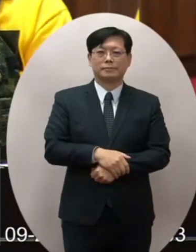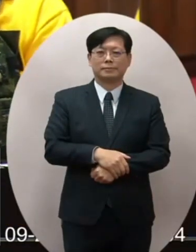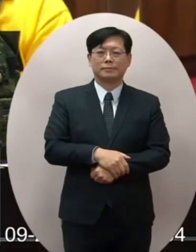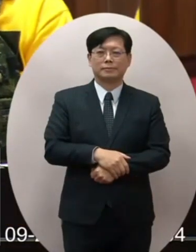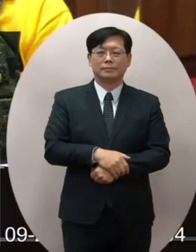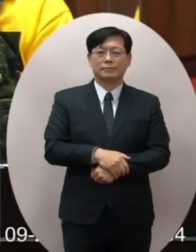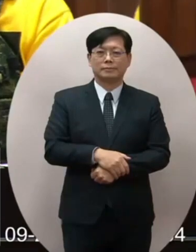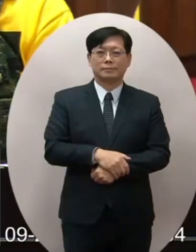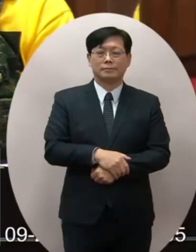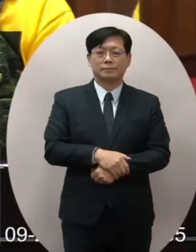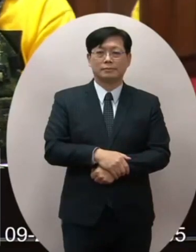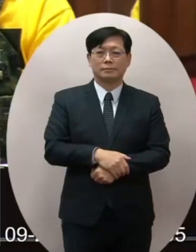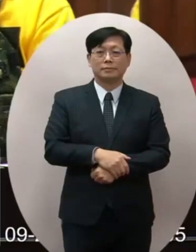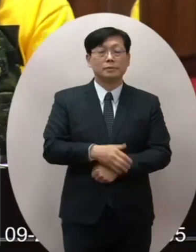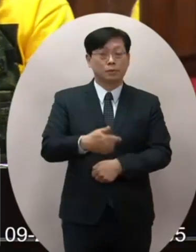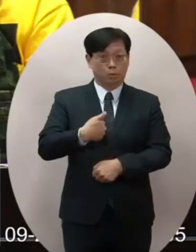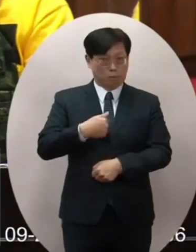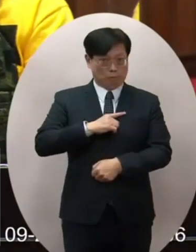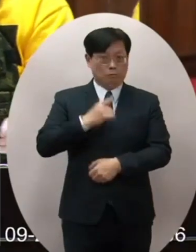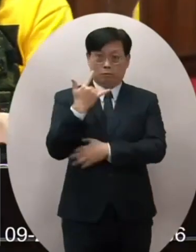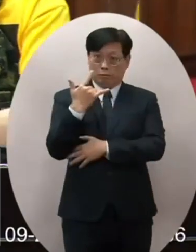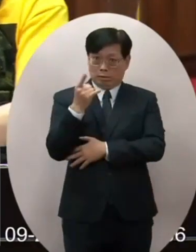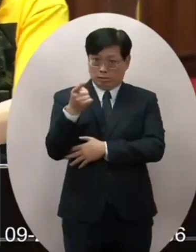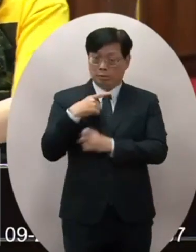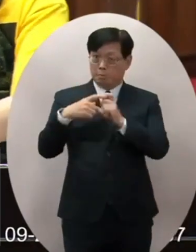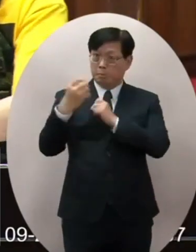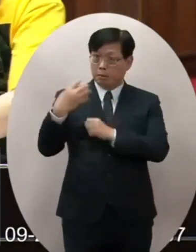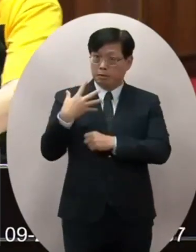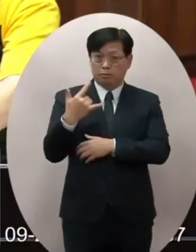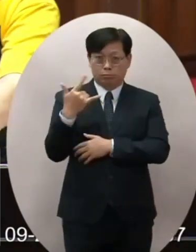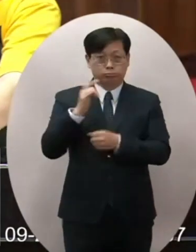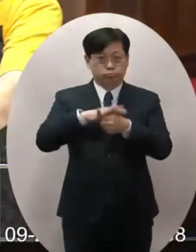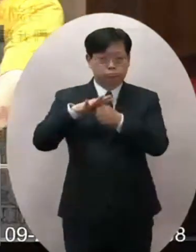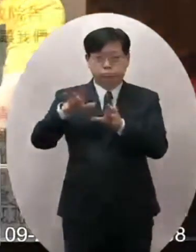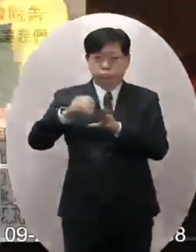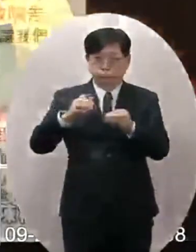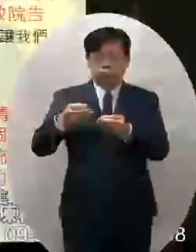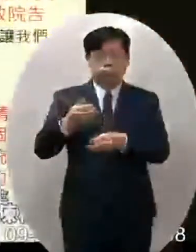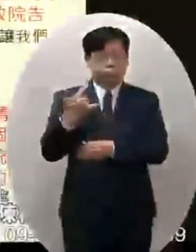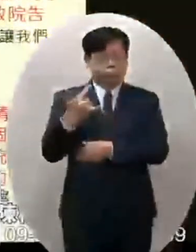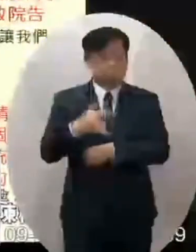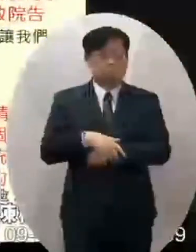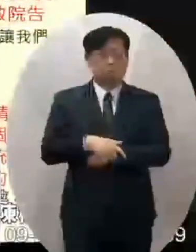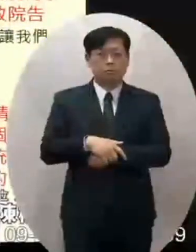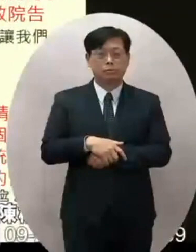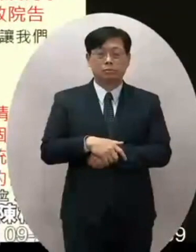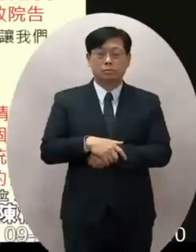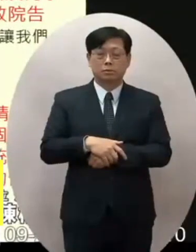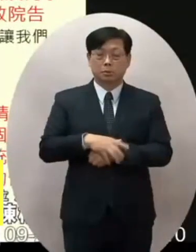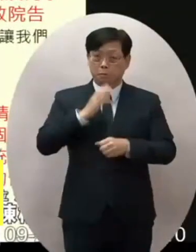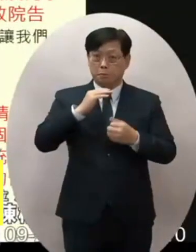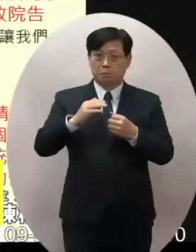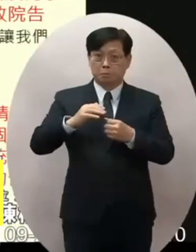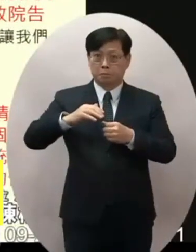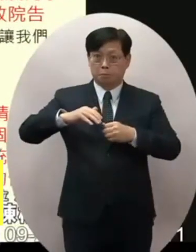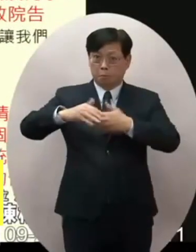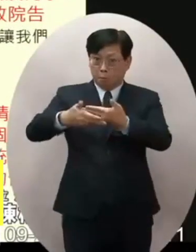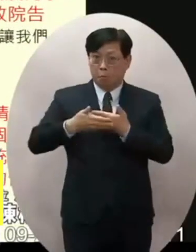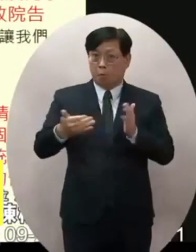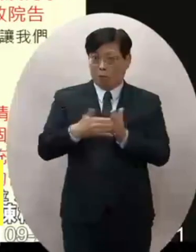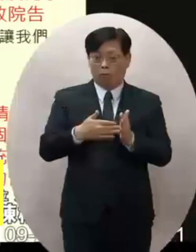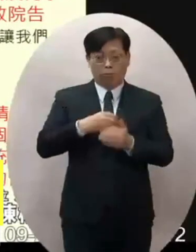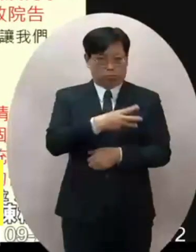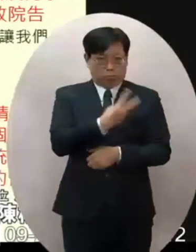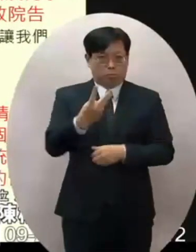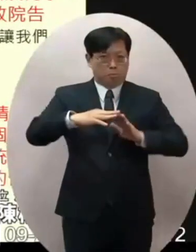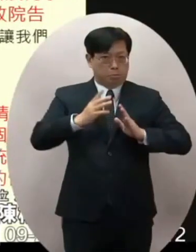所以呢，我们当我们就等他的回应，等他的补充资料。补充资料一下来以后，我们立刻就在星